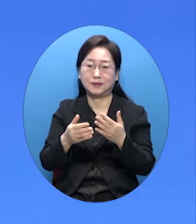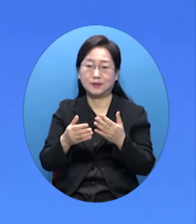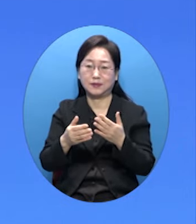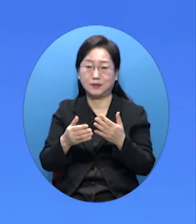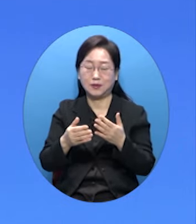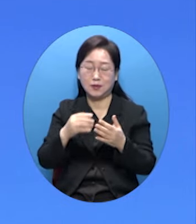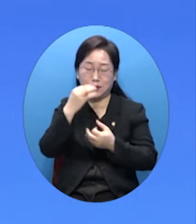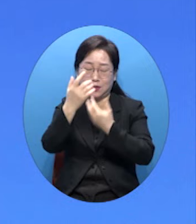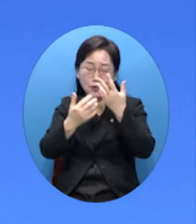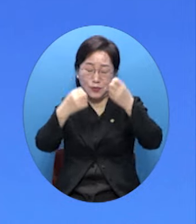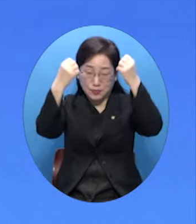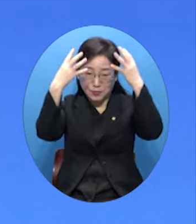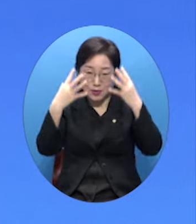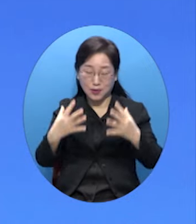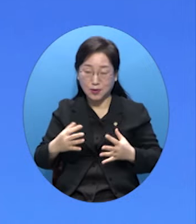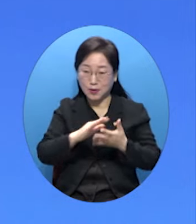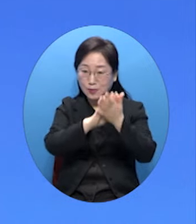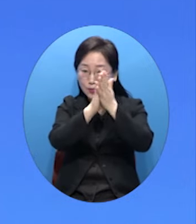불임하고 변화되는 이런